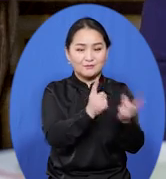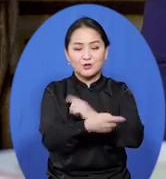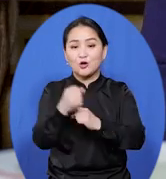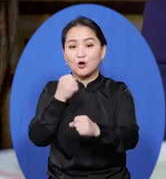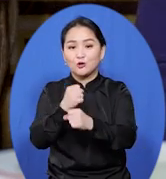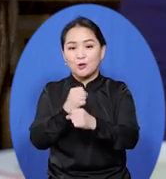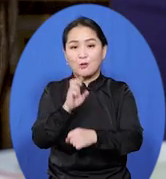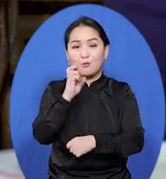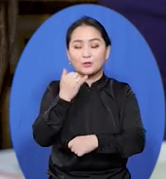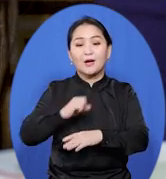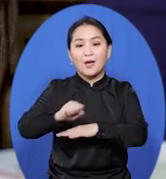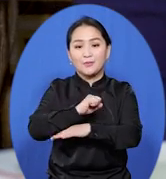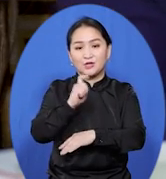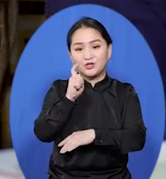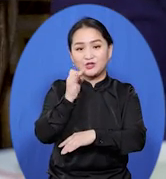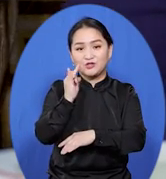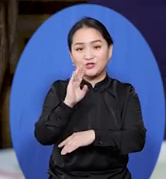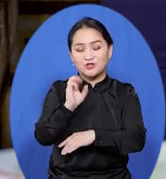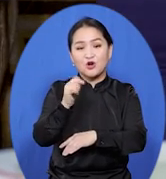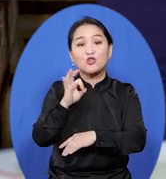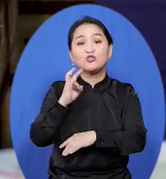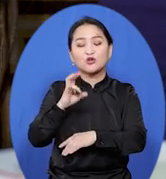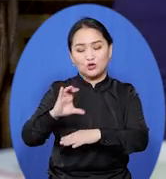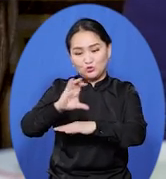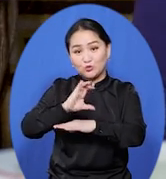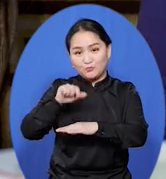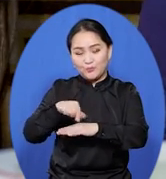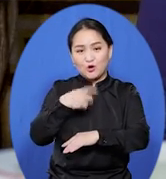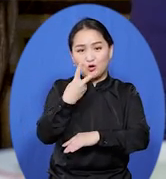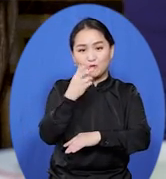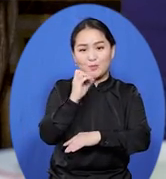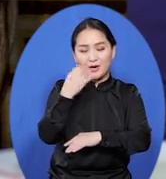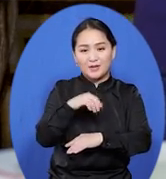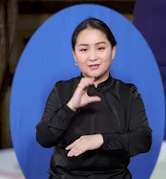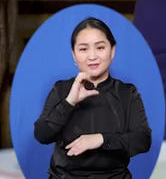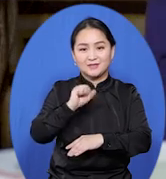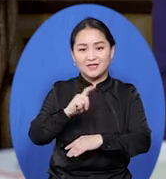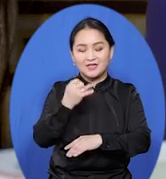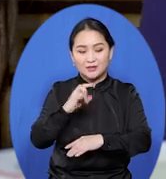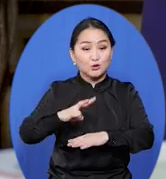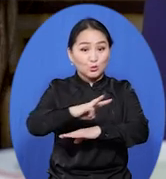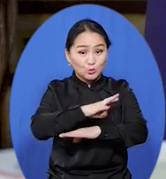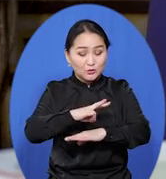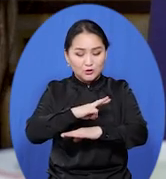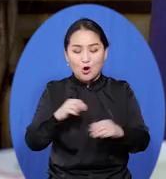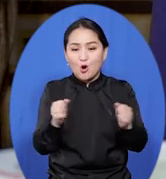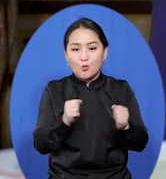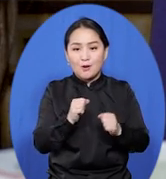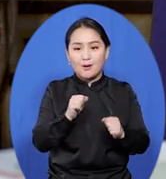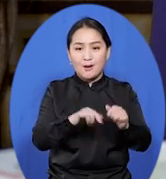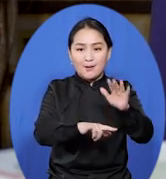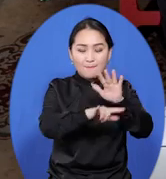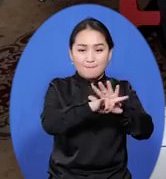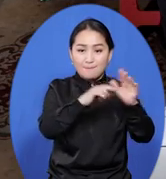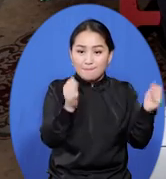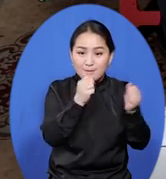За халамжаас хөдөлмөрт нэвтрүүлэг Булган аймгийн Хишиг өндөр суман дээр хүрэлцэн яриад байна. Хишиг өндөр сумын 2 дугаар бригадын салхит нутагт өвлжж